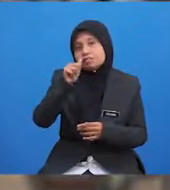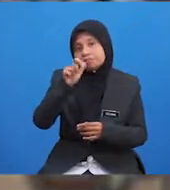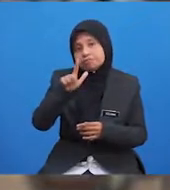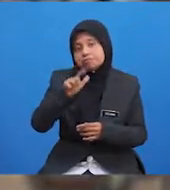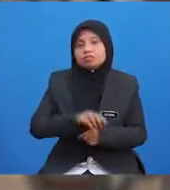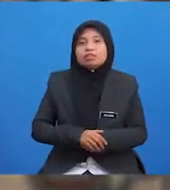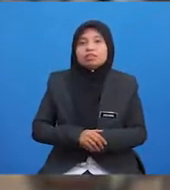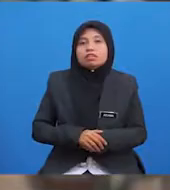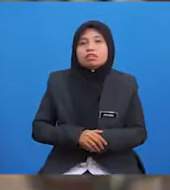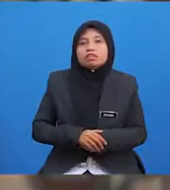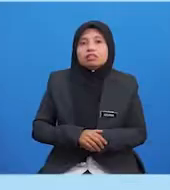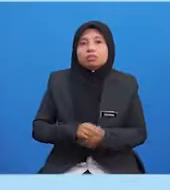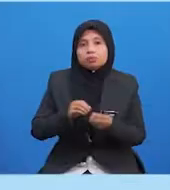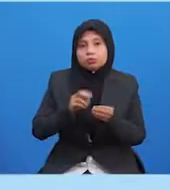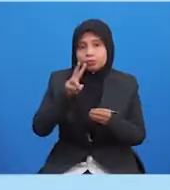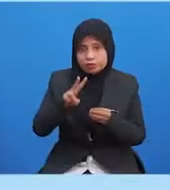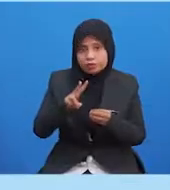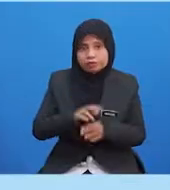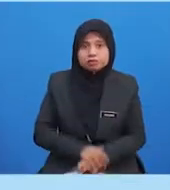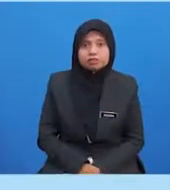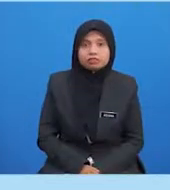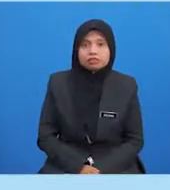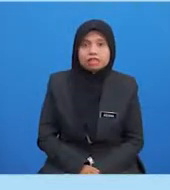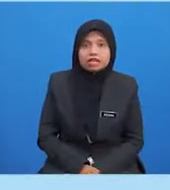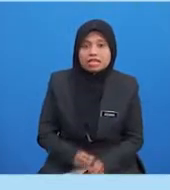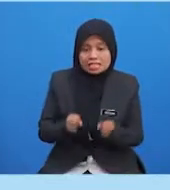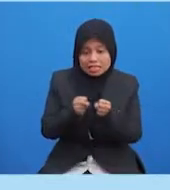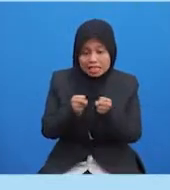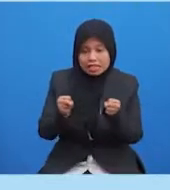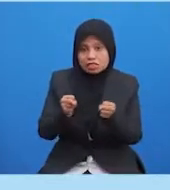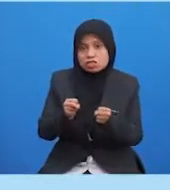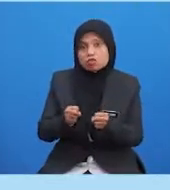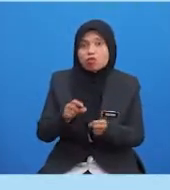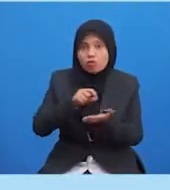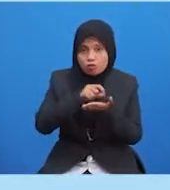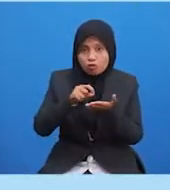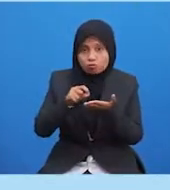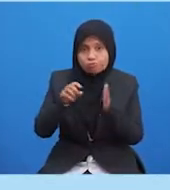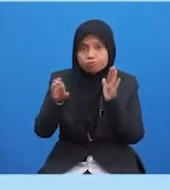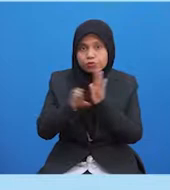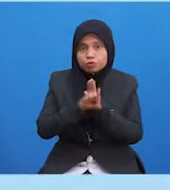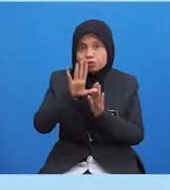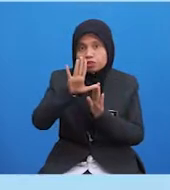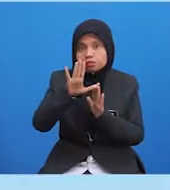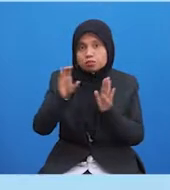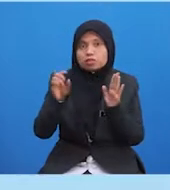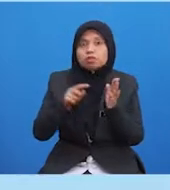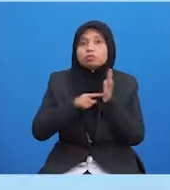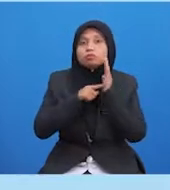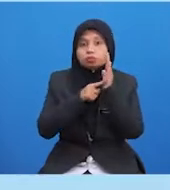kepada font yang kedua ialah size font. Contoh 5